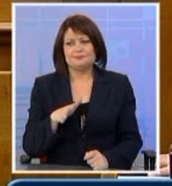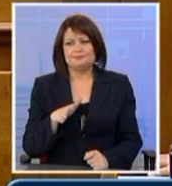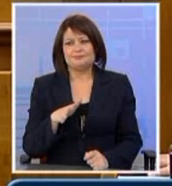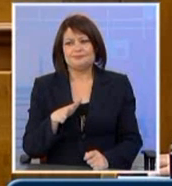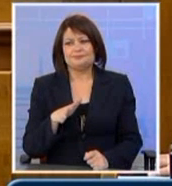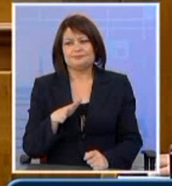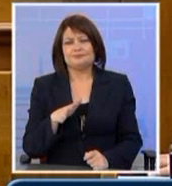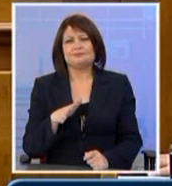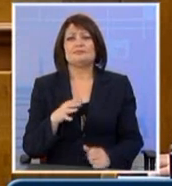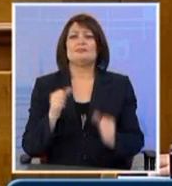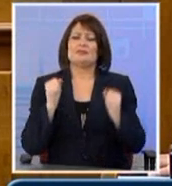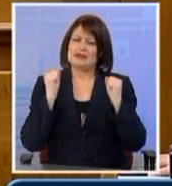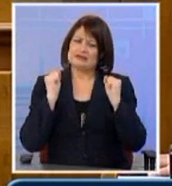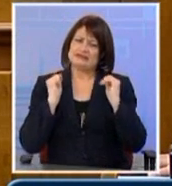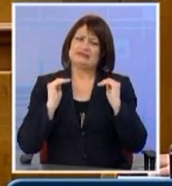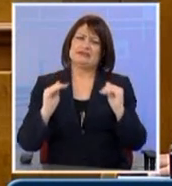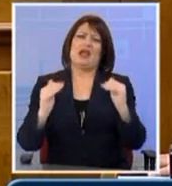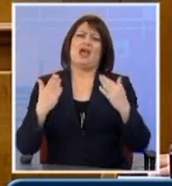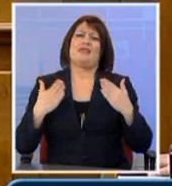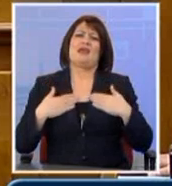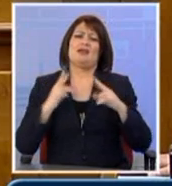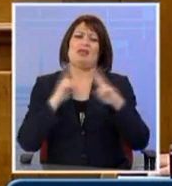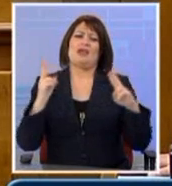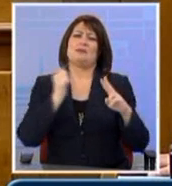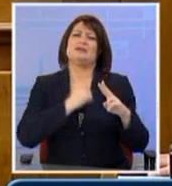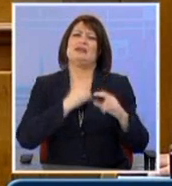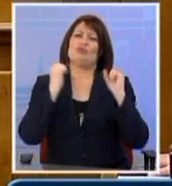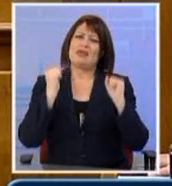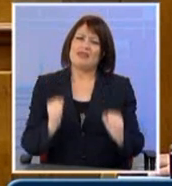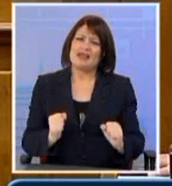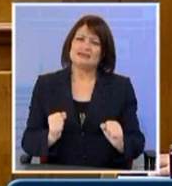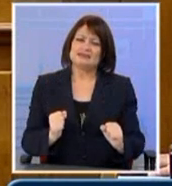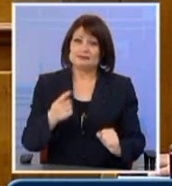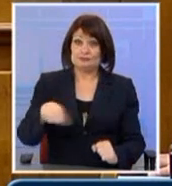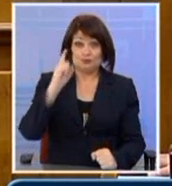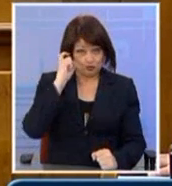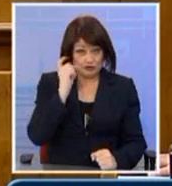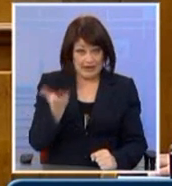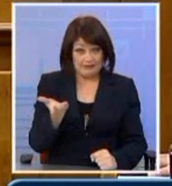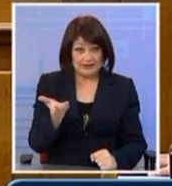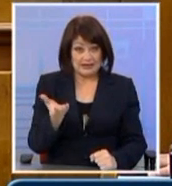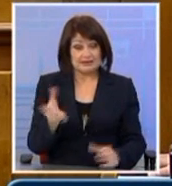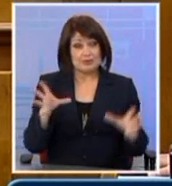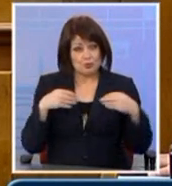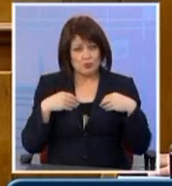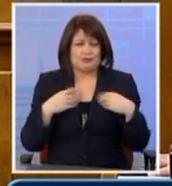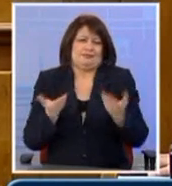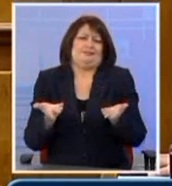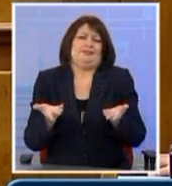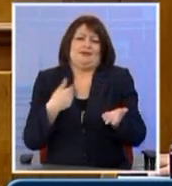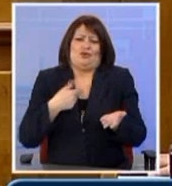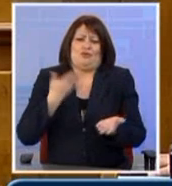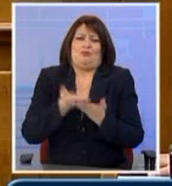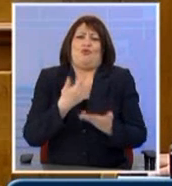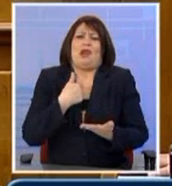να είναι η θέση μας σταθερή και καθαρή, την έχετε εξετάσει και γι' αυτό την υιοθετείτε τελικώς μες